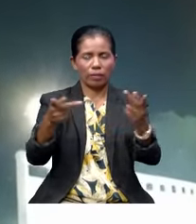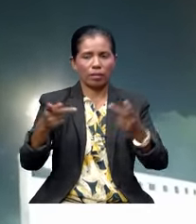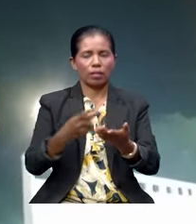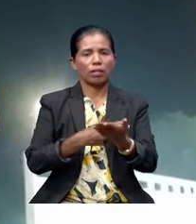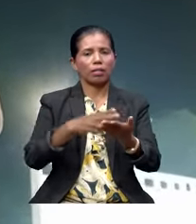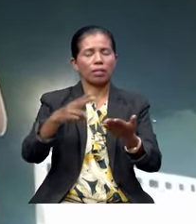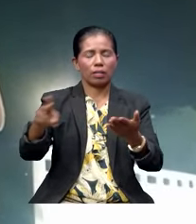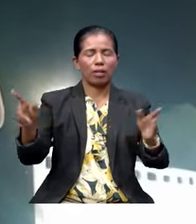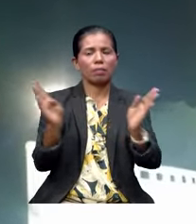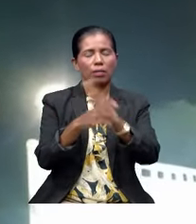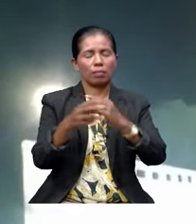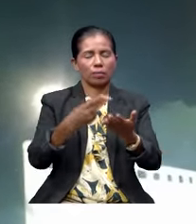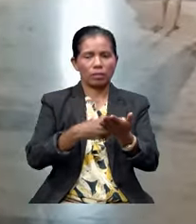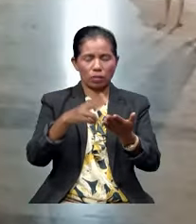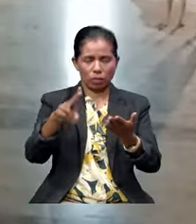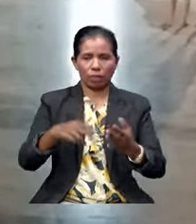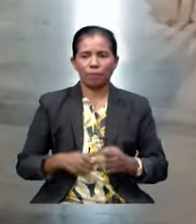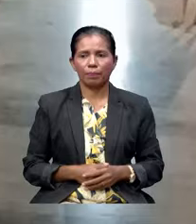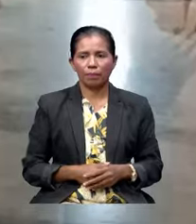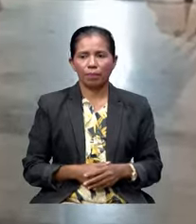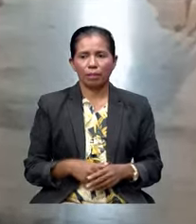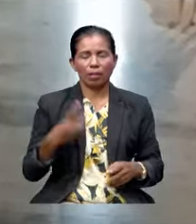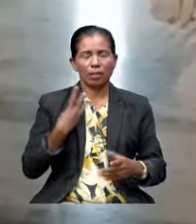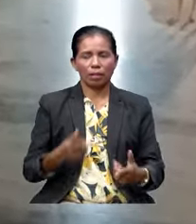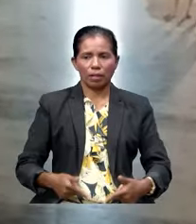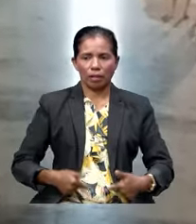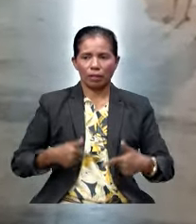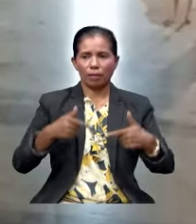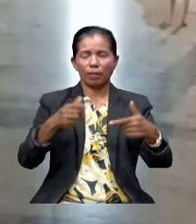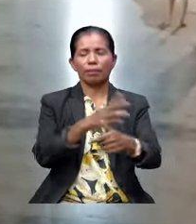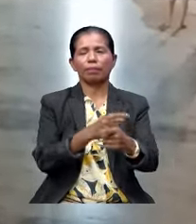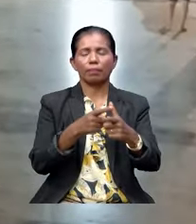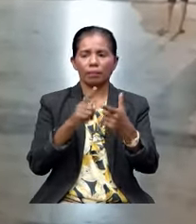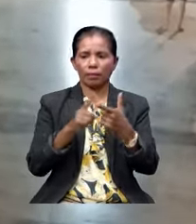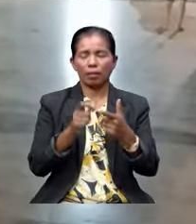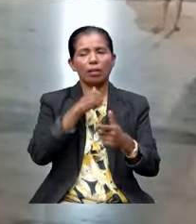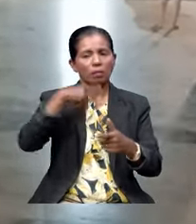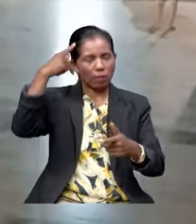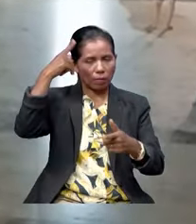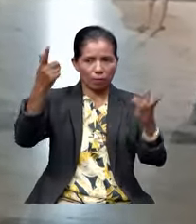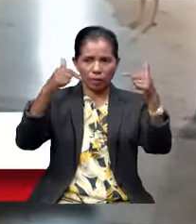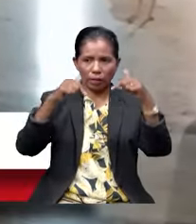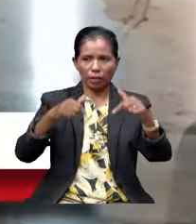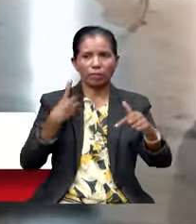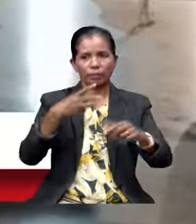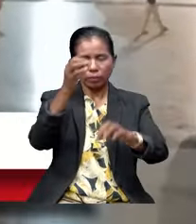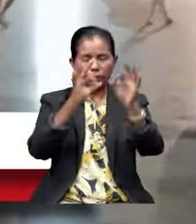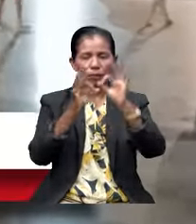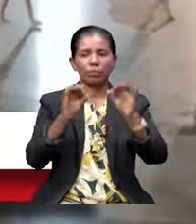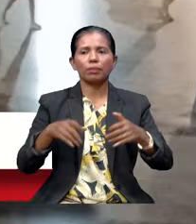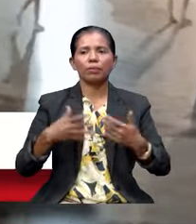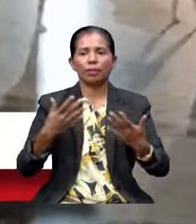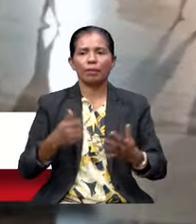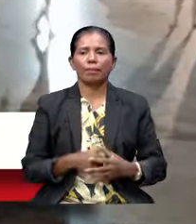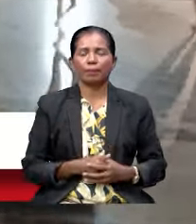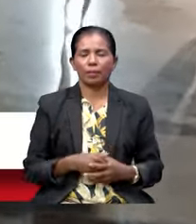ona fatin santu timor ni sia sia buat ne sampah kemai ni itu di fiat ni sia ne